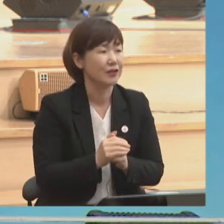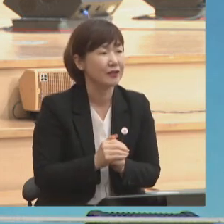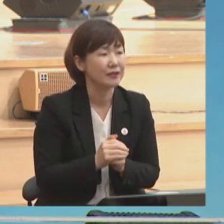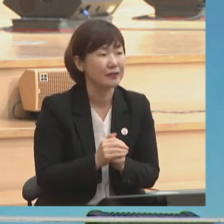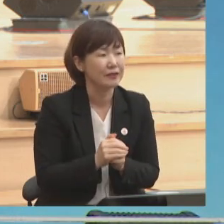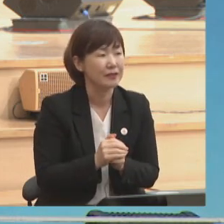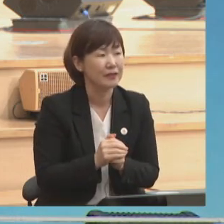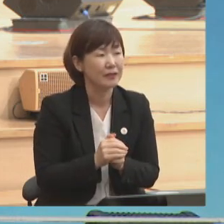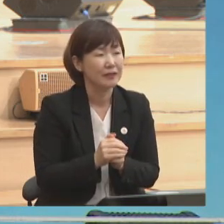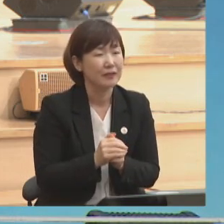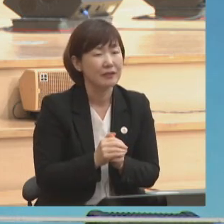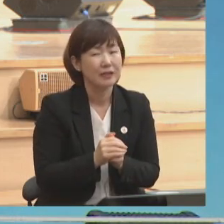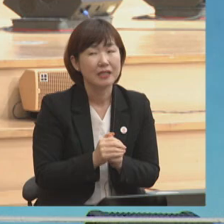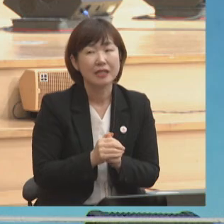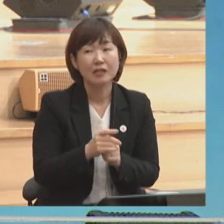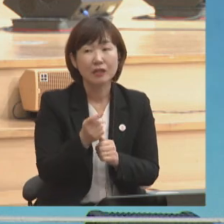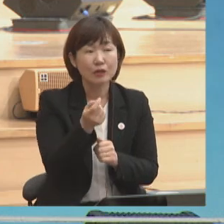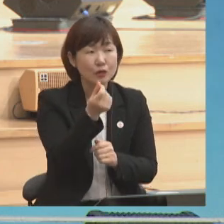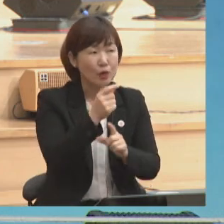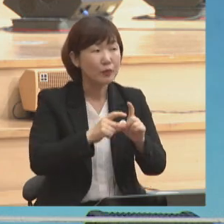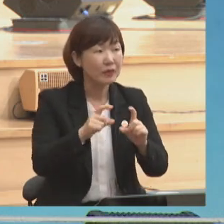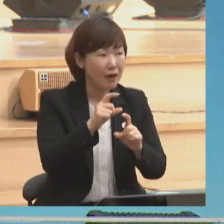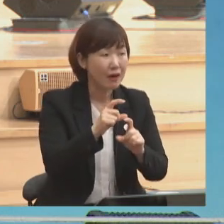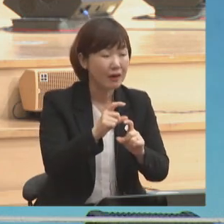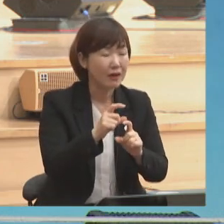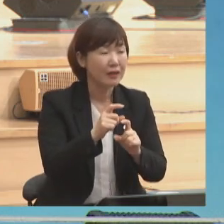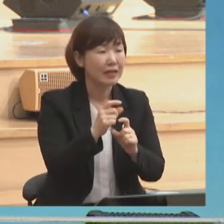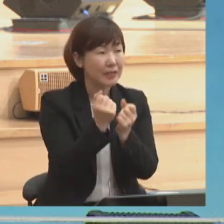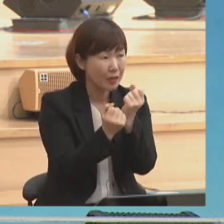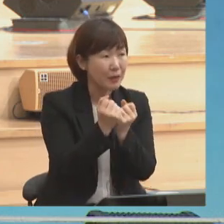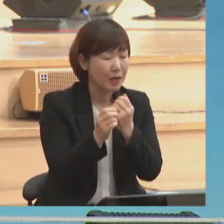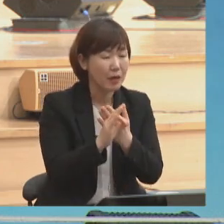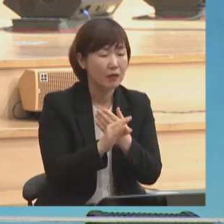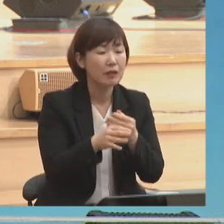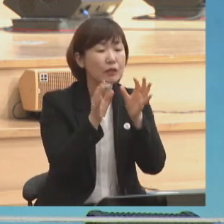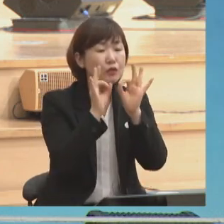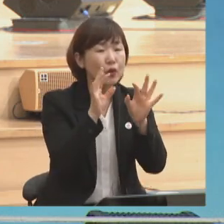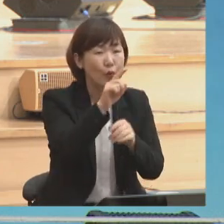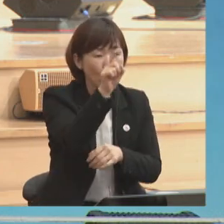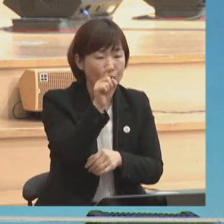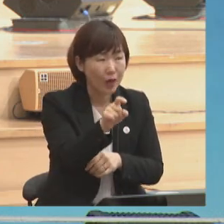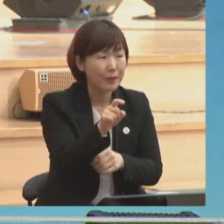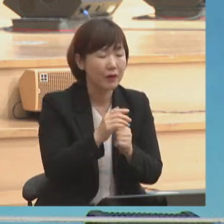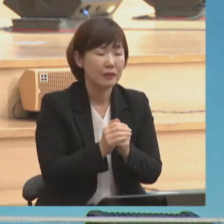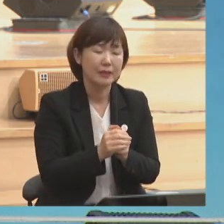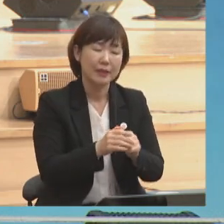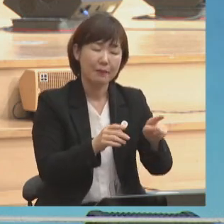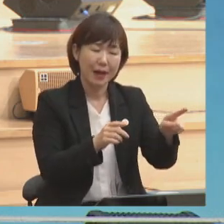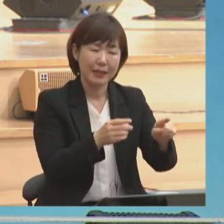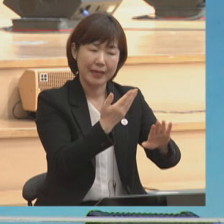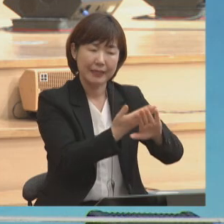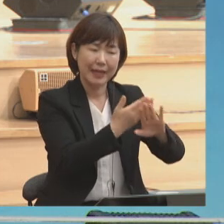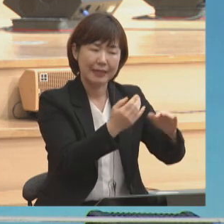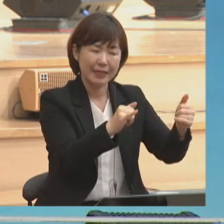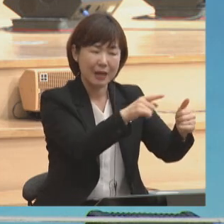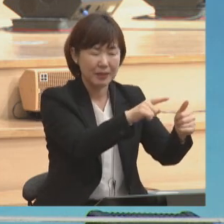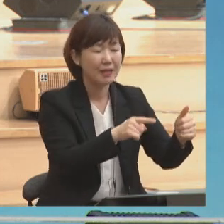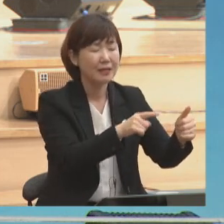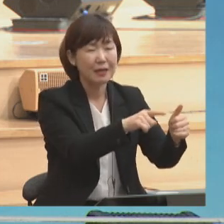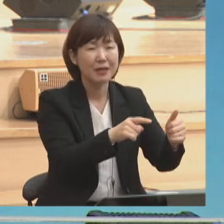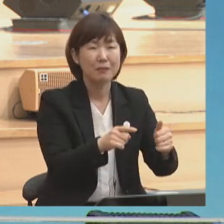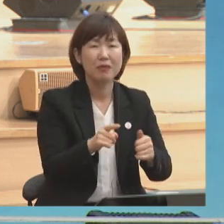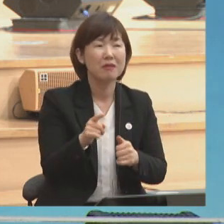아니죠. 좀 더 나아가서 전도가 뭐냐라고 말할 때 상대방이 받아들이든 받아들이지 않든